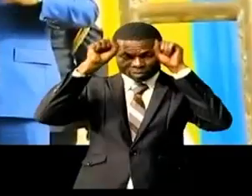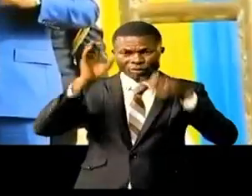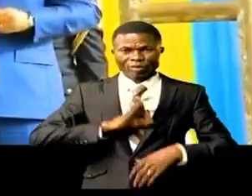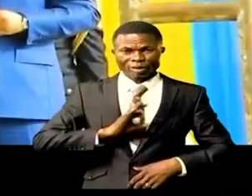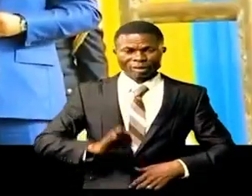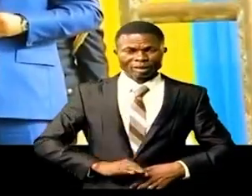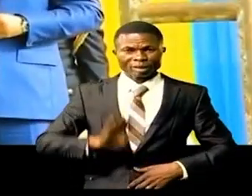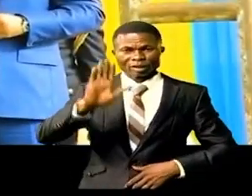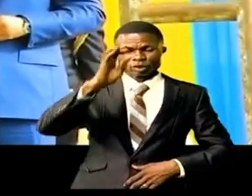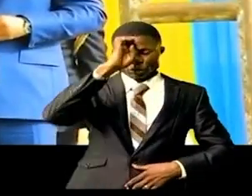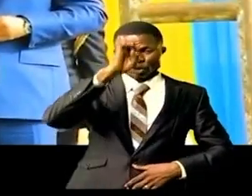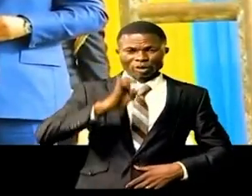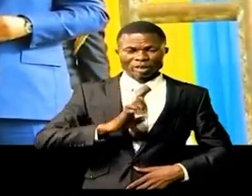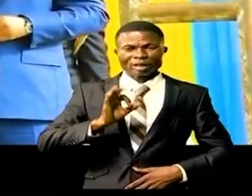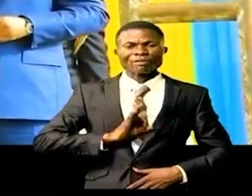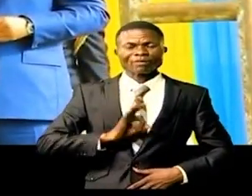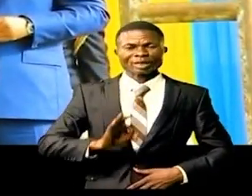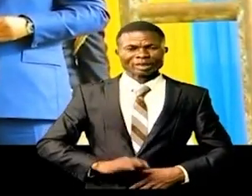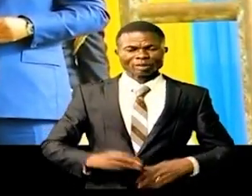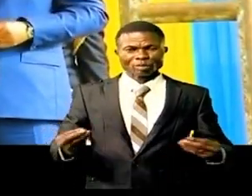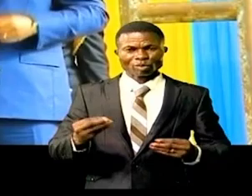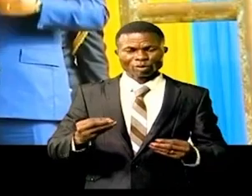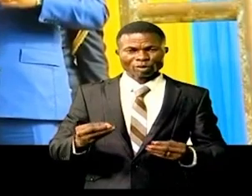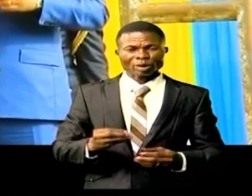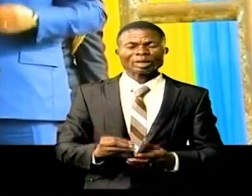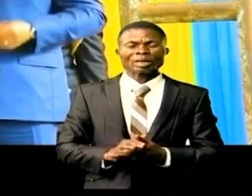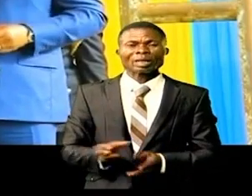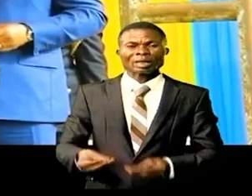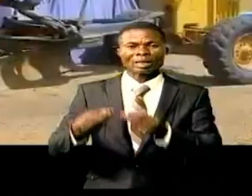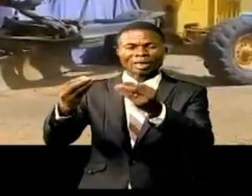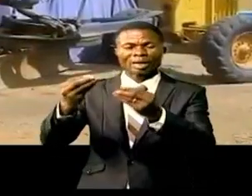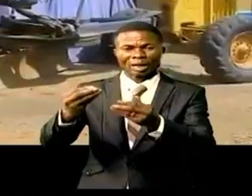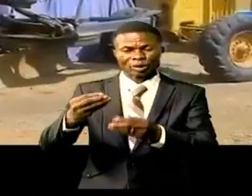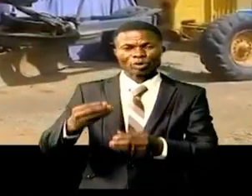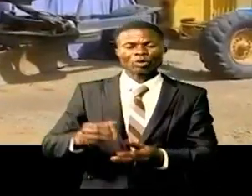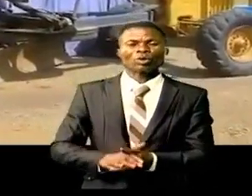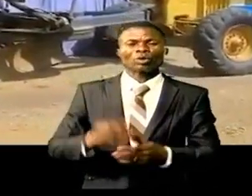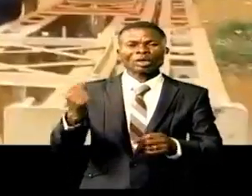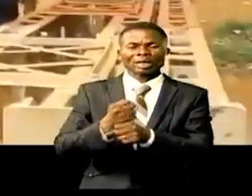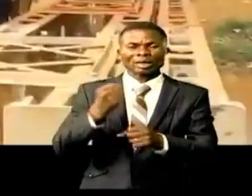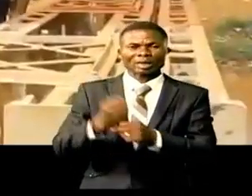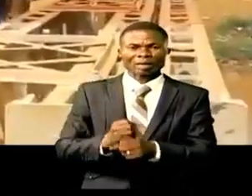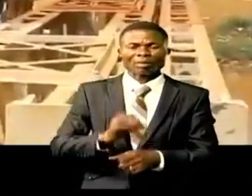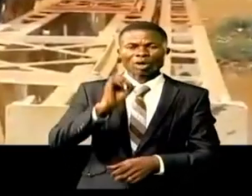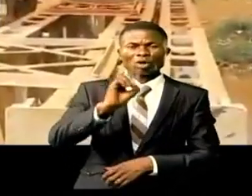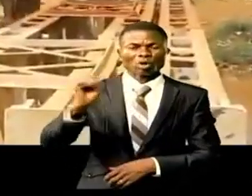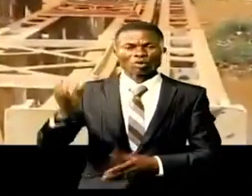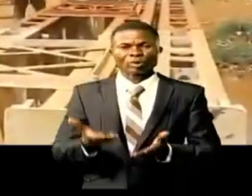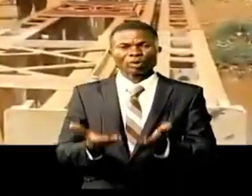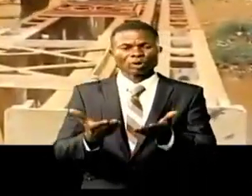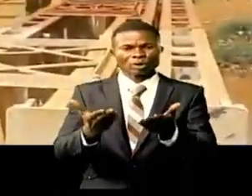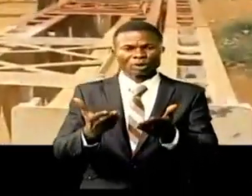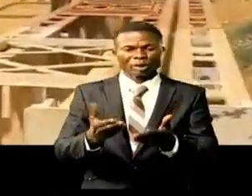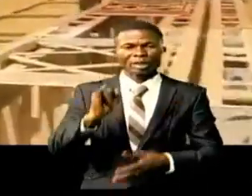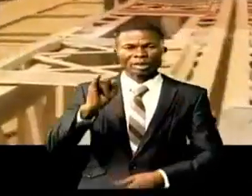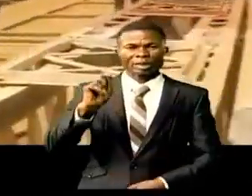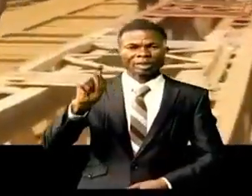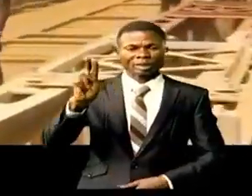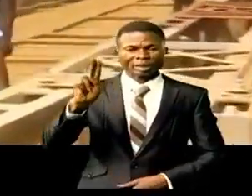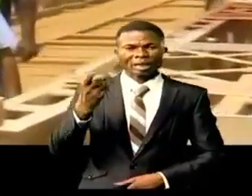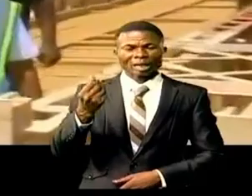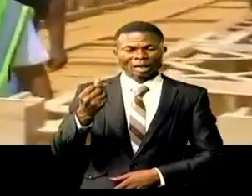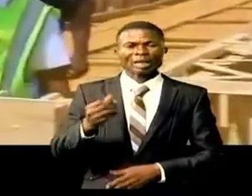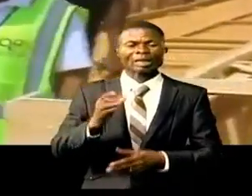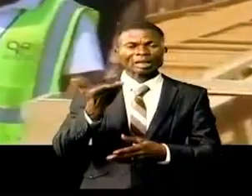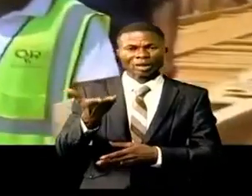son Excellence Félix-Antoine Tshisekedi Tshilombo, qui a confié cette expertise à l'Office de route, direction professionnelle de l'Ituri, à travers les moyens de fonds Conner